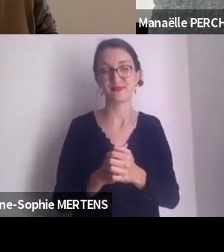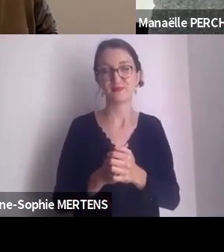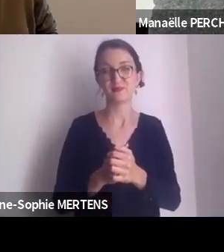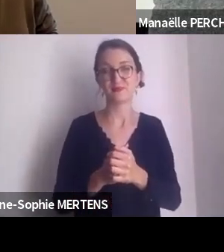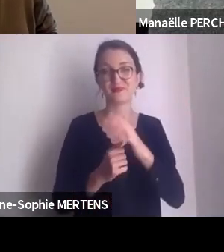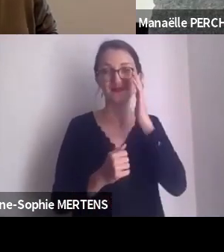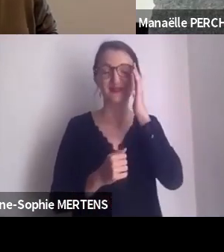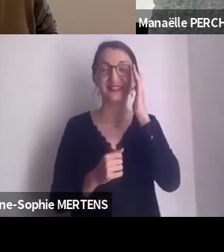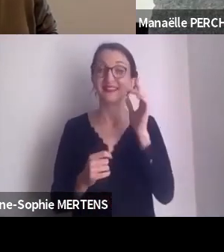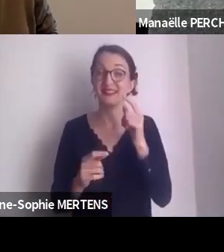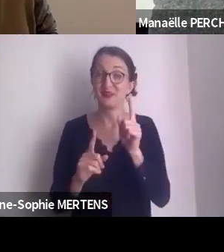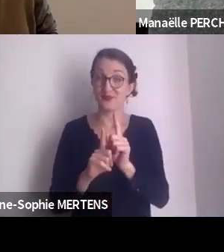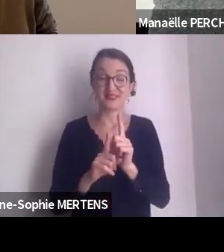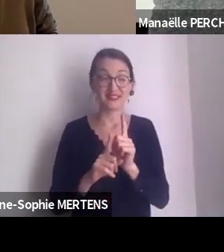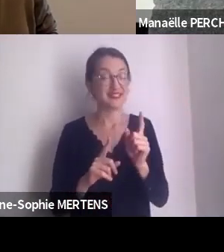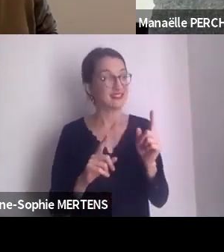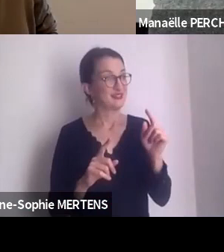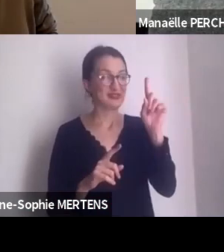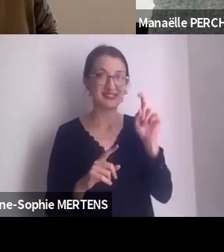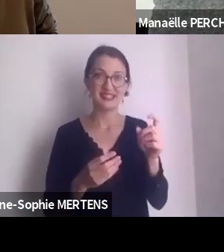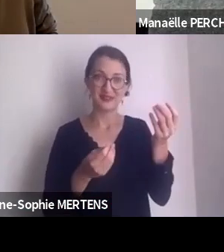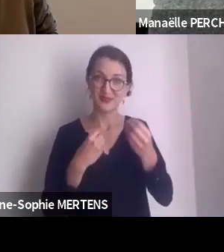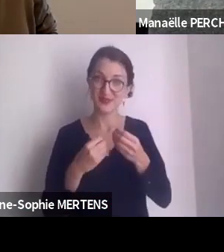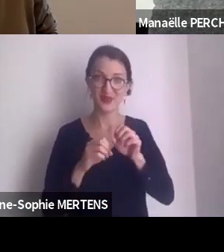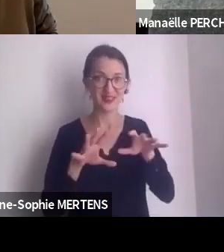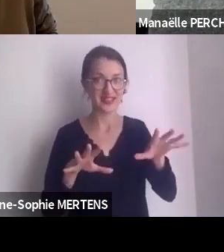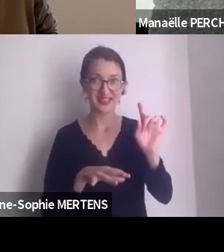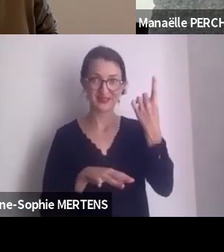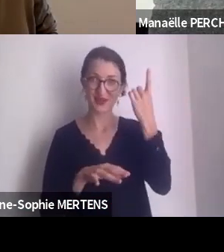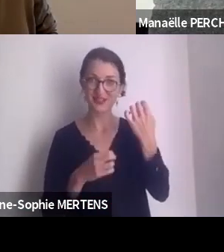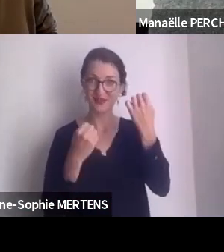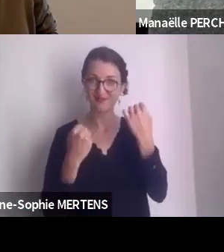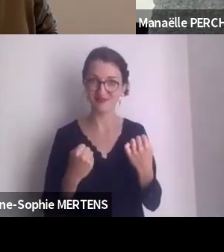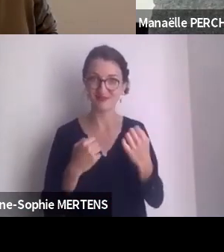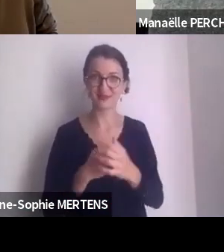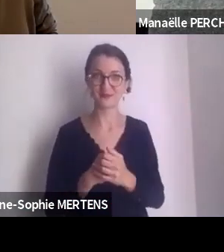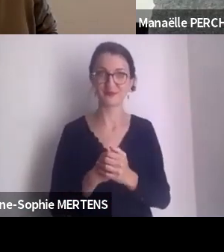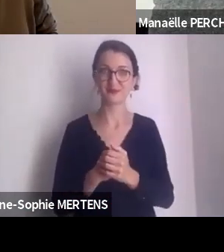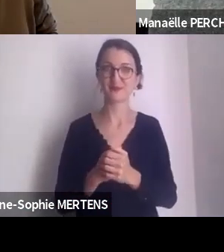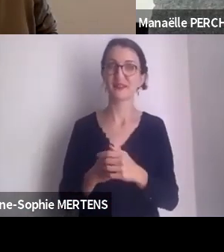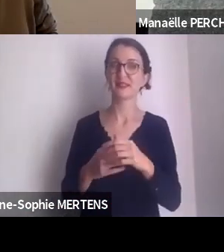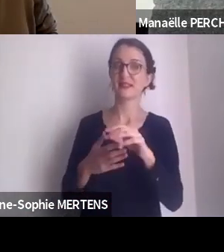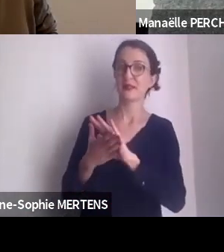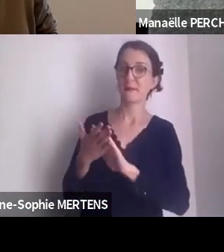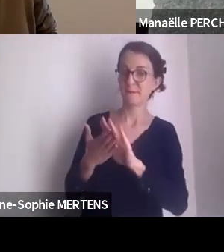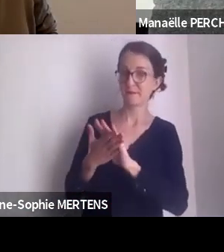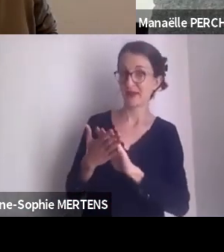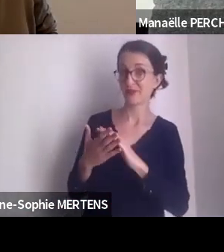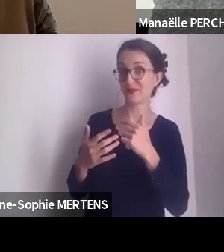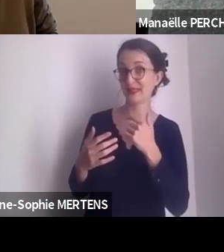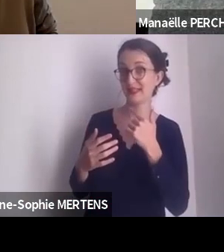qui nous permet aussi de nous réancrer dans notre réseau achat. Ce qui me frappe, c'est que depuis le début, il n'est question que d'entreprise et pas de